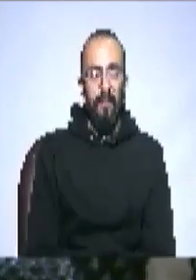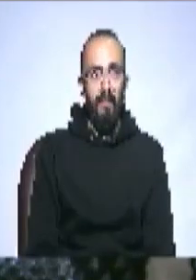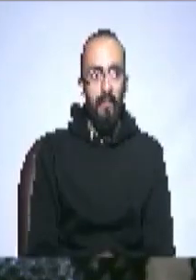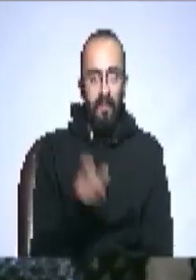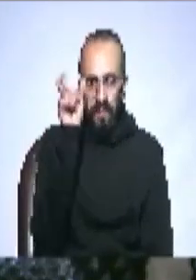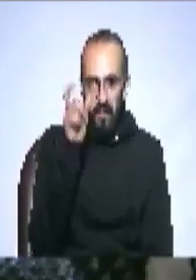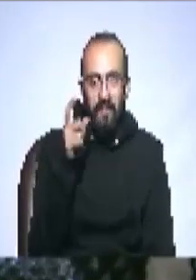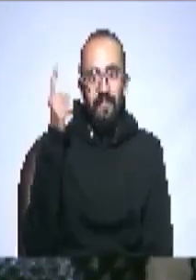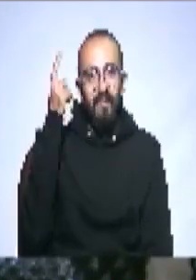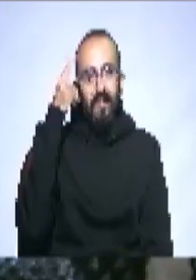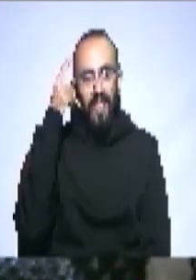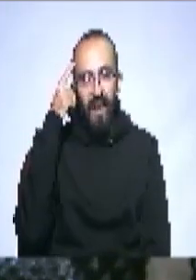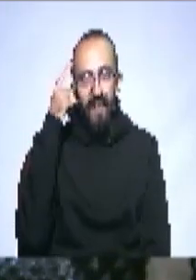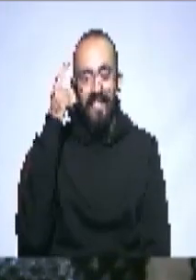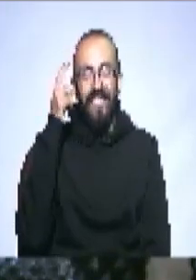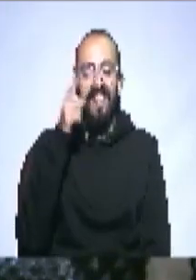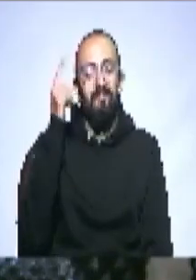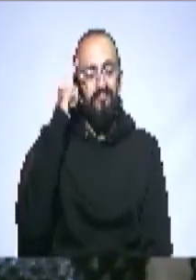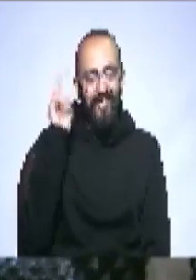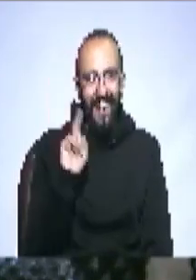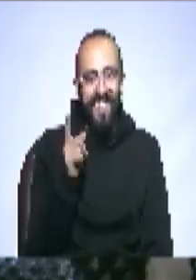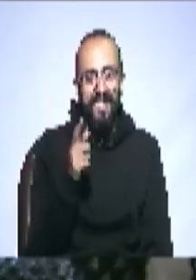عارف الصينيه